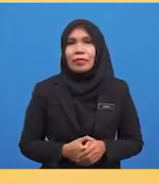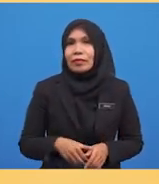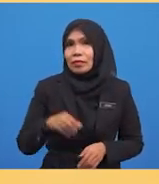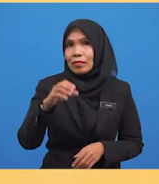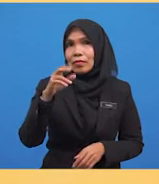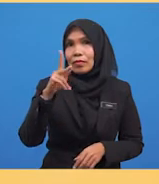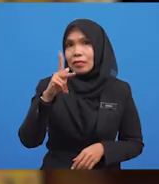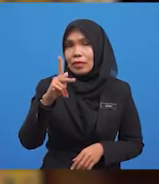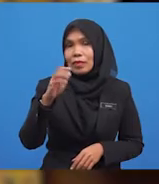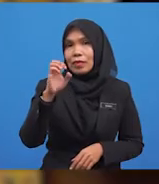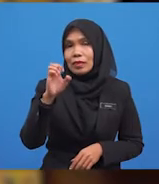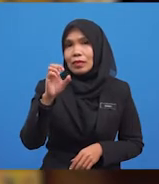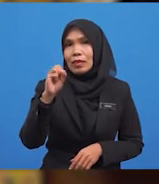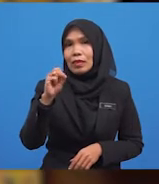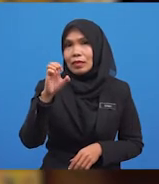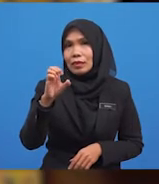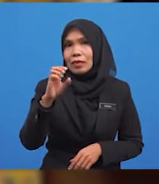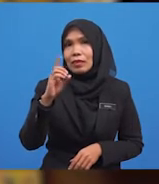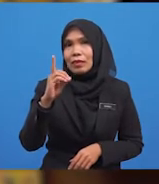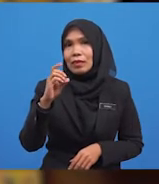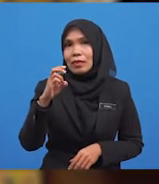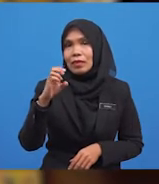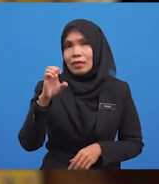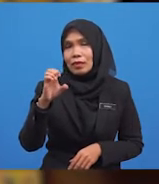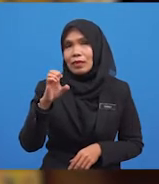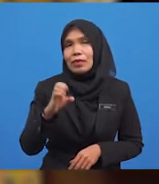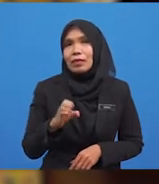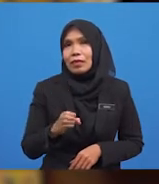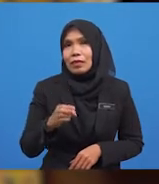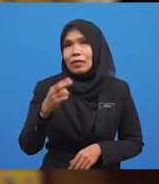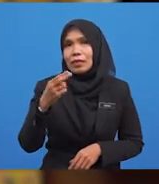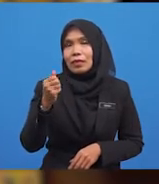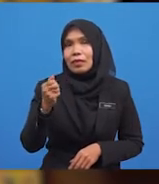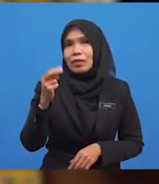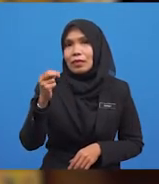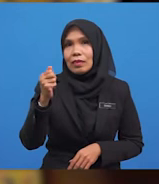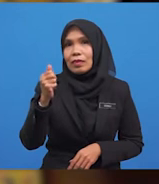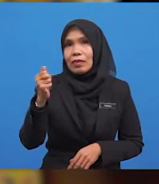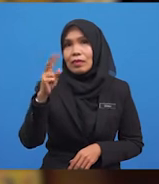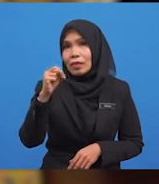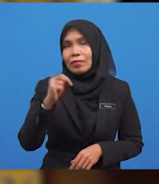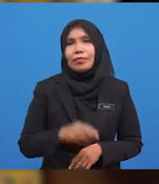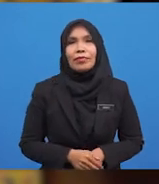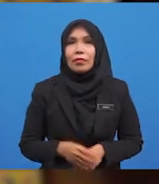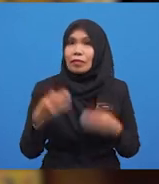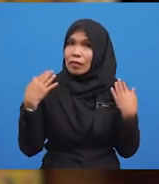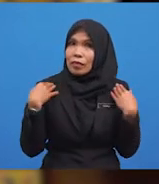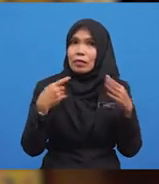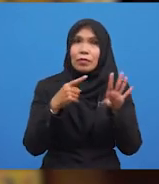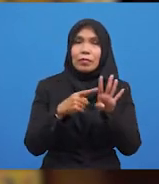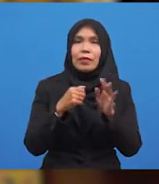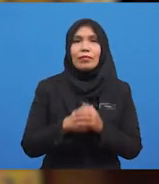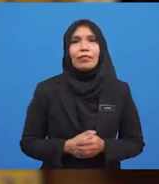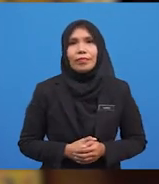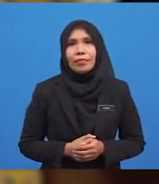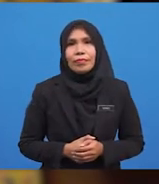kesederhanaan. Murid tentu tahu bahawa setiap nilai ini boleh dijadikan